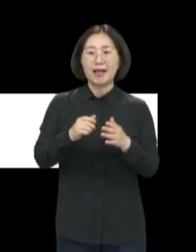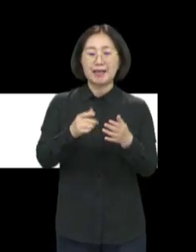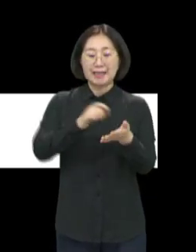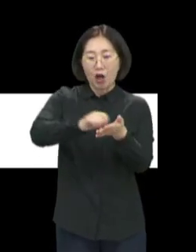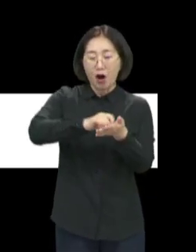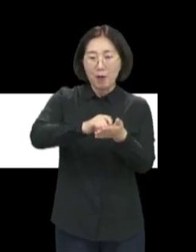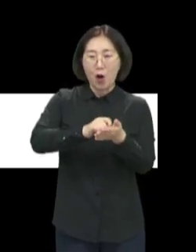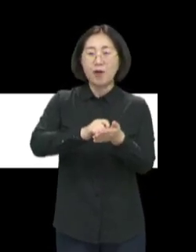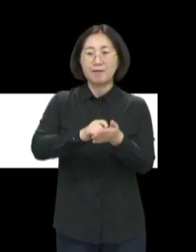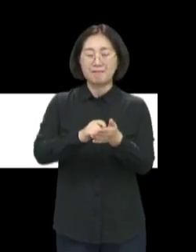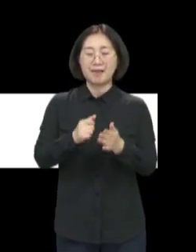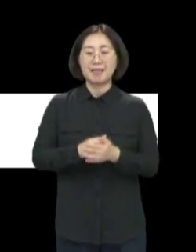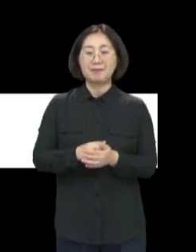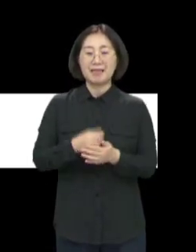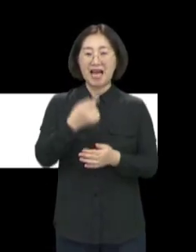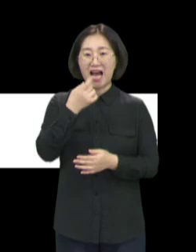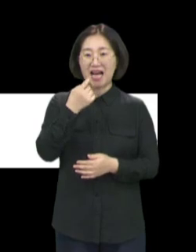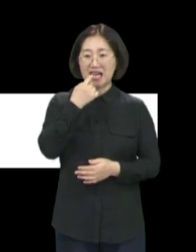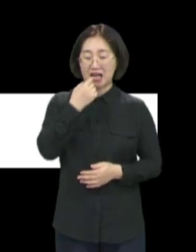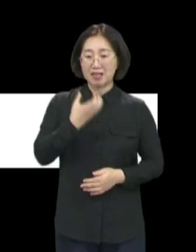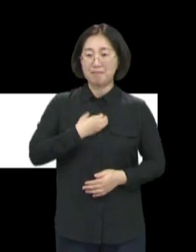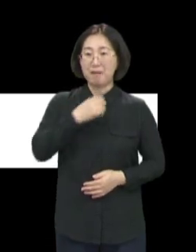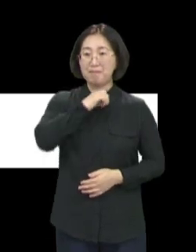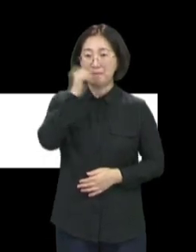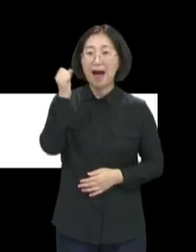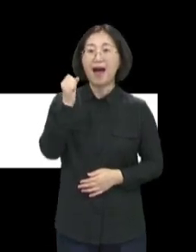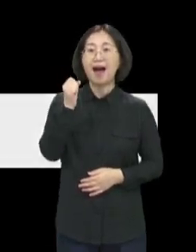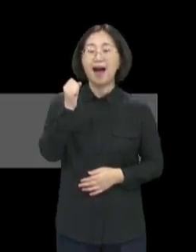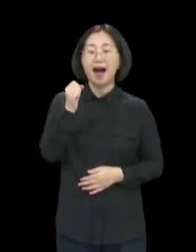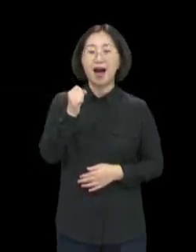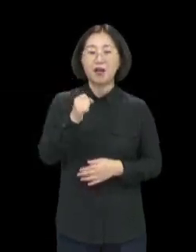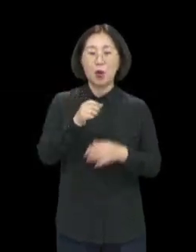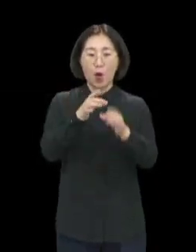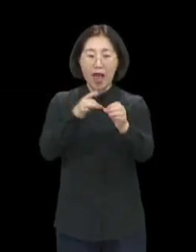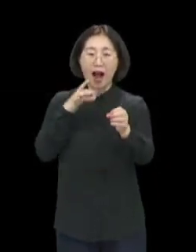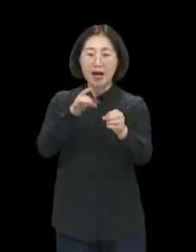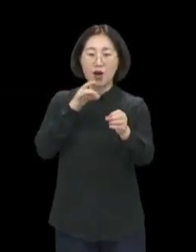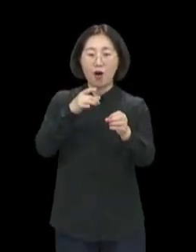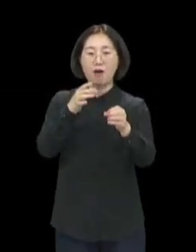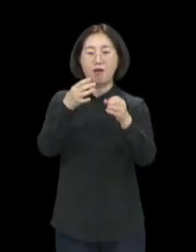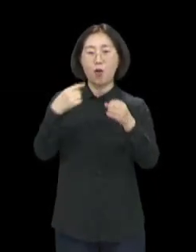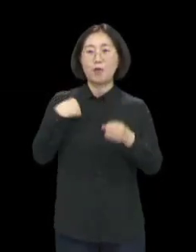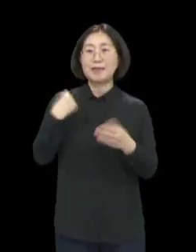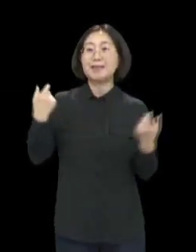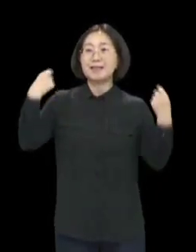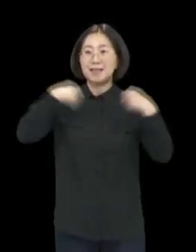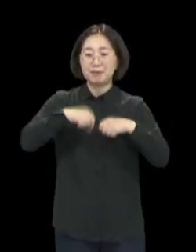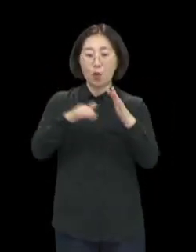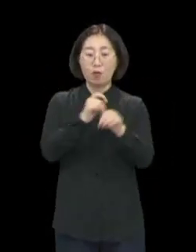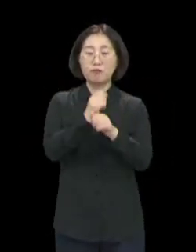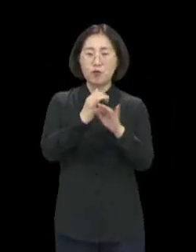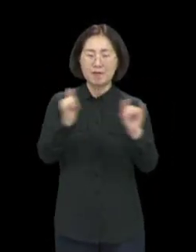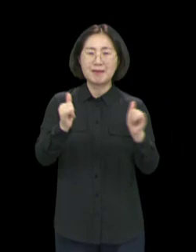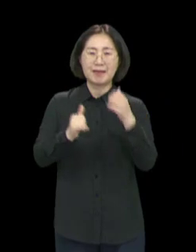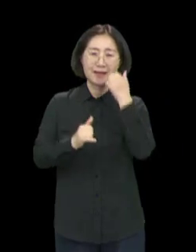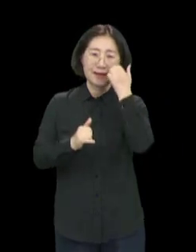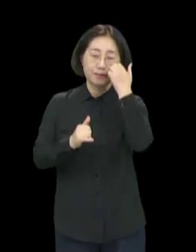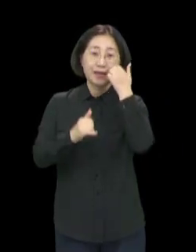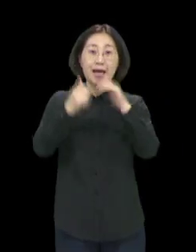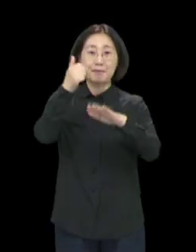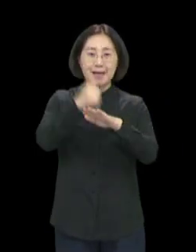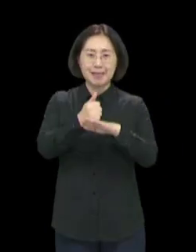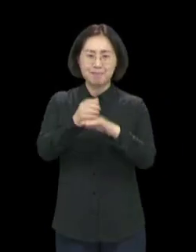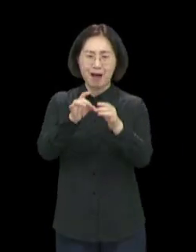만들었습니다. 은메달리스트 김혜지 선수와 양궁 3관왕 김우진 선수 복장을 한 공무원들이 열연을 펼쳤는데